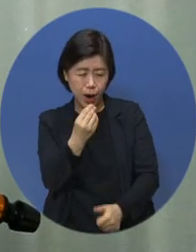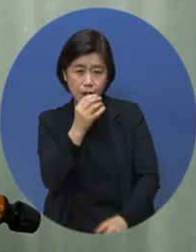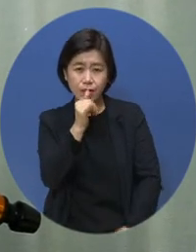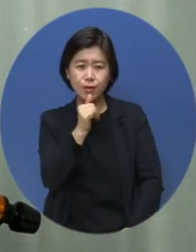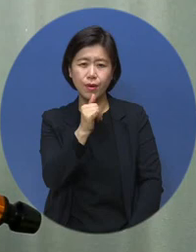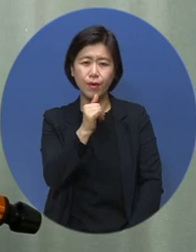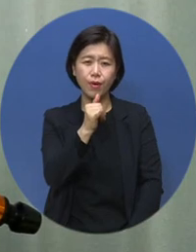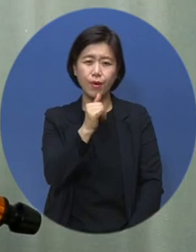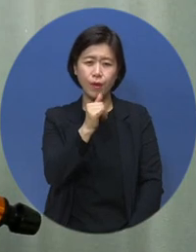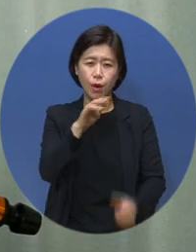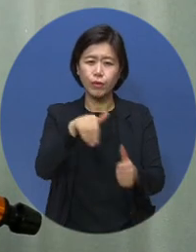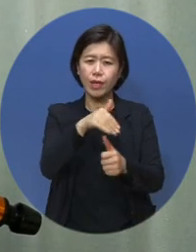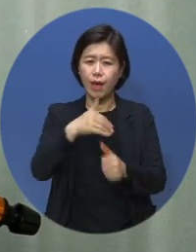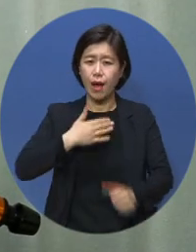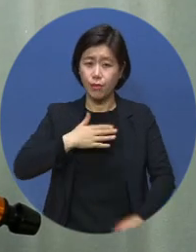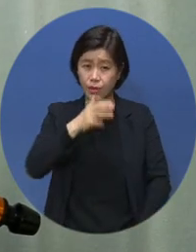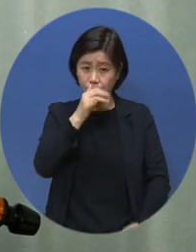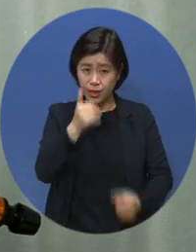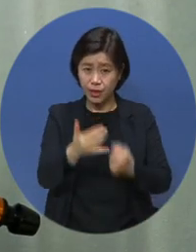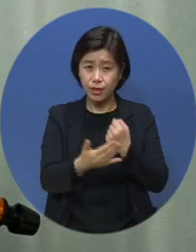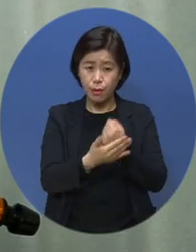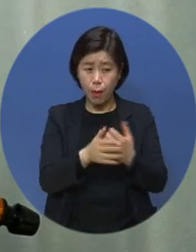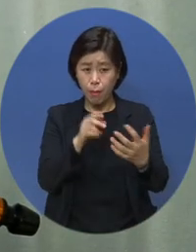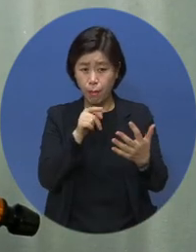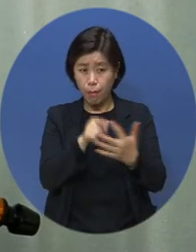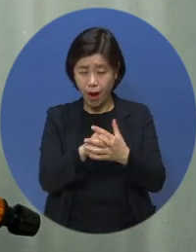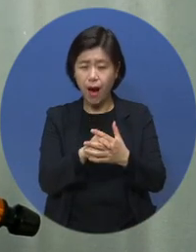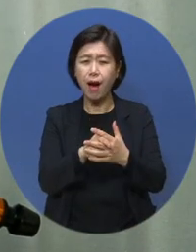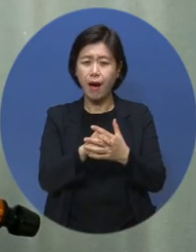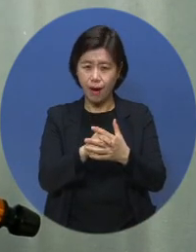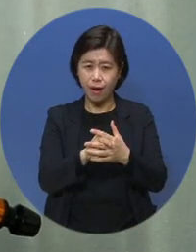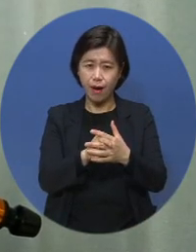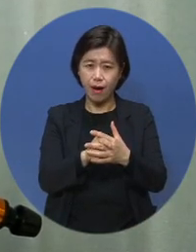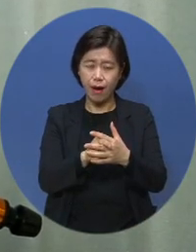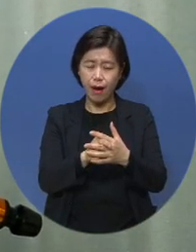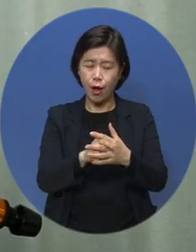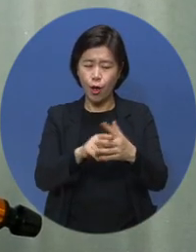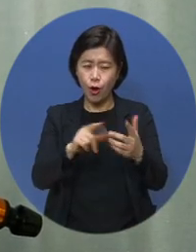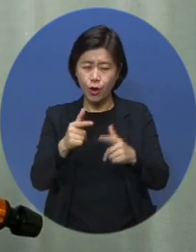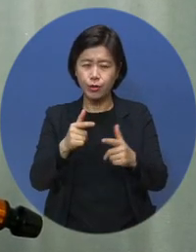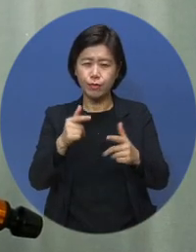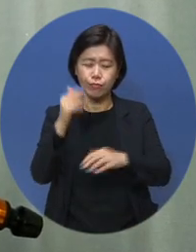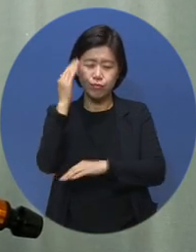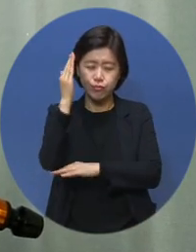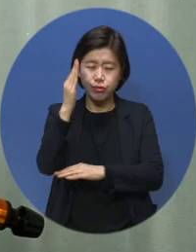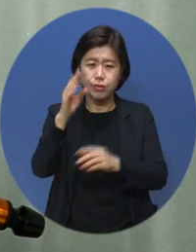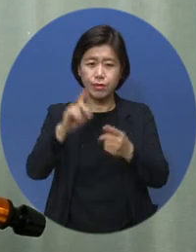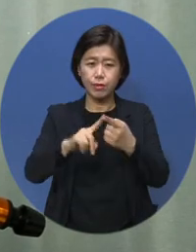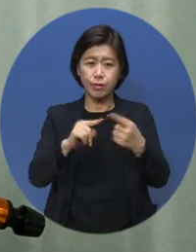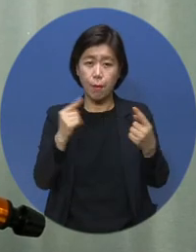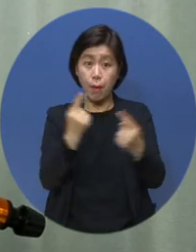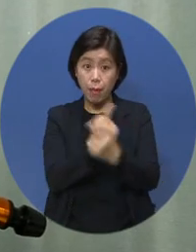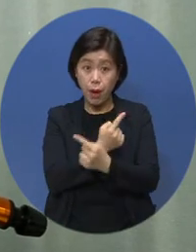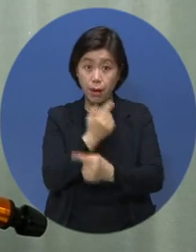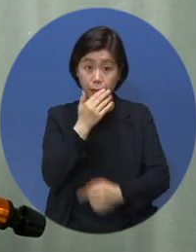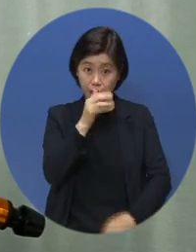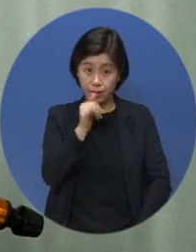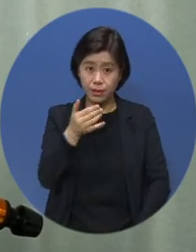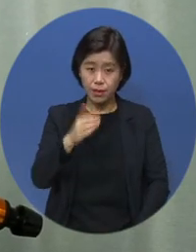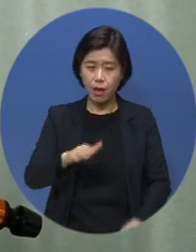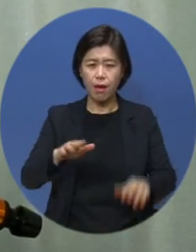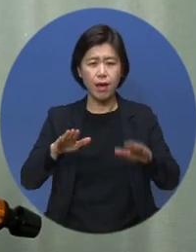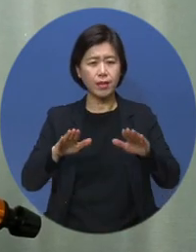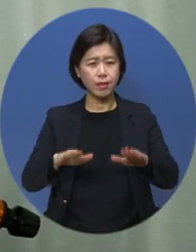분위기랑 게 있거든요 그 분위기를 파악을 할수 있어서 그때그때 뭔가 수정도 않았을 거 아는데 이거 안 같은